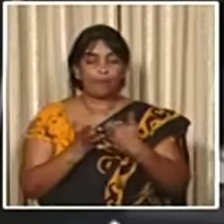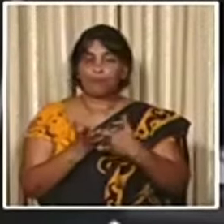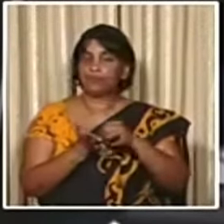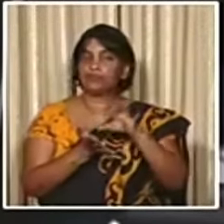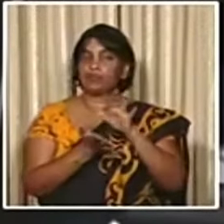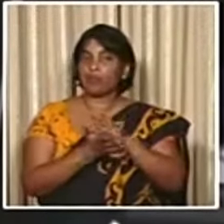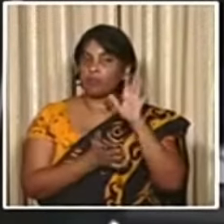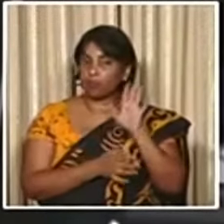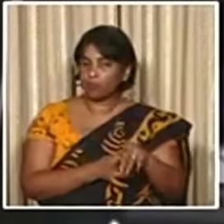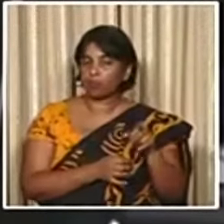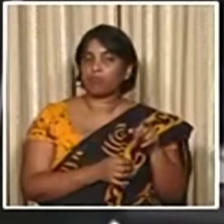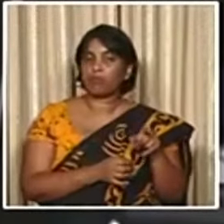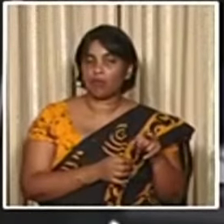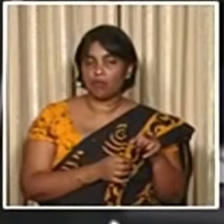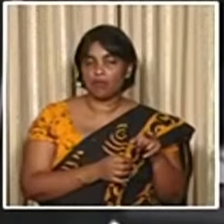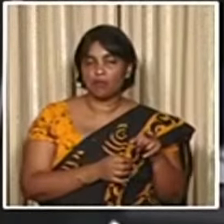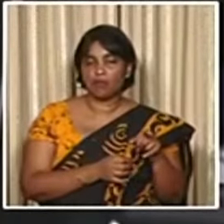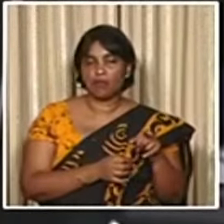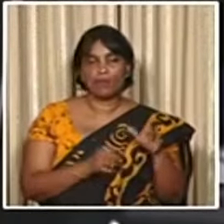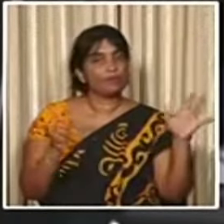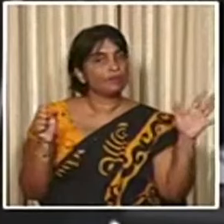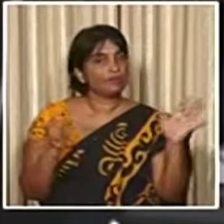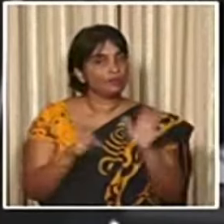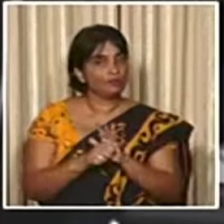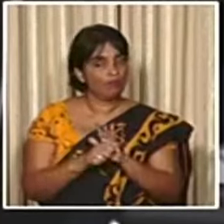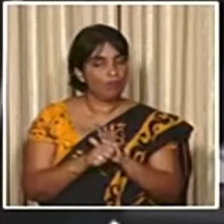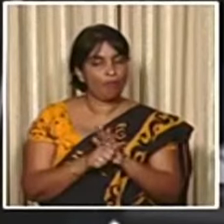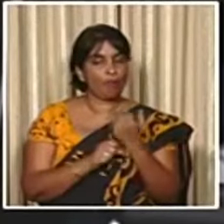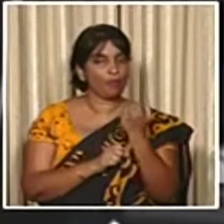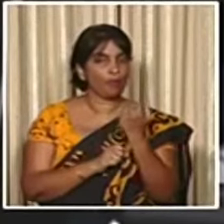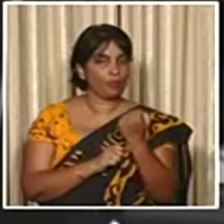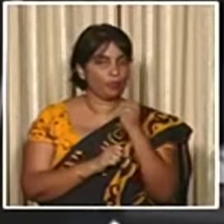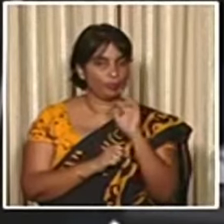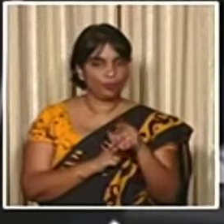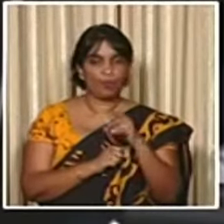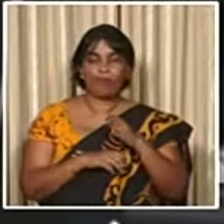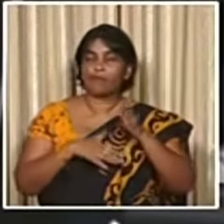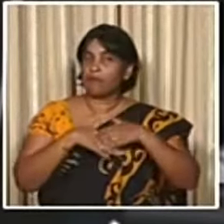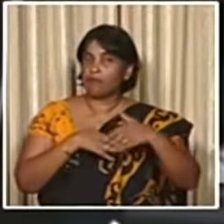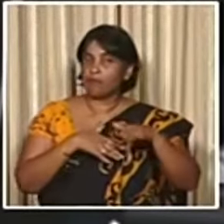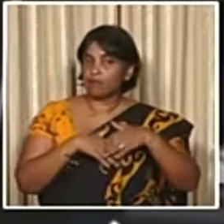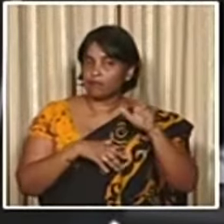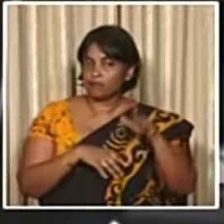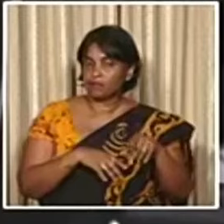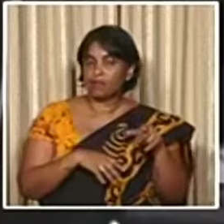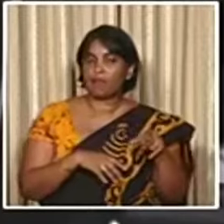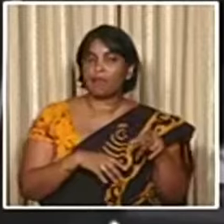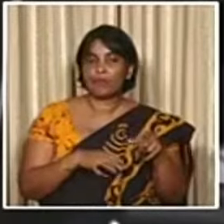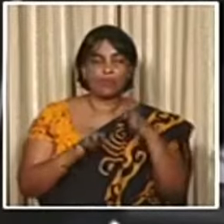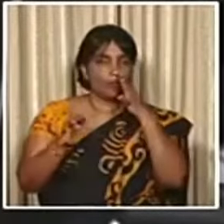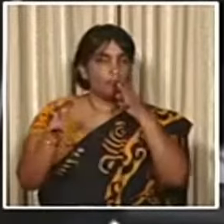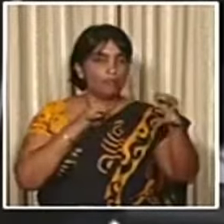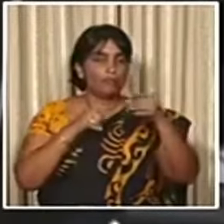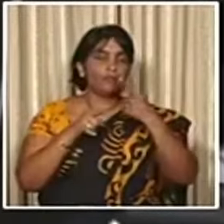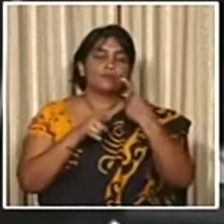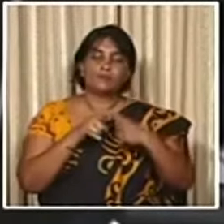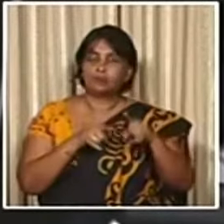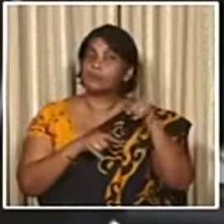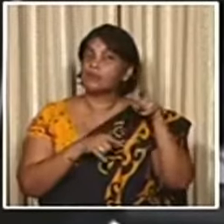රෙජිස්ටර් කරලා තියෙන්නේ සම්පූර්ණ බලය තිබෙන අධ්‍යක්ෂින් ඇති මිනින්දෝරුවරු